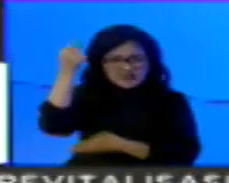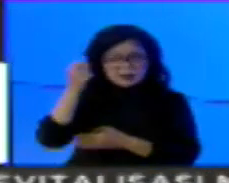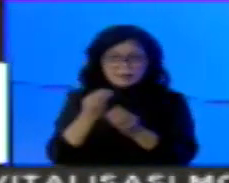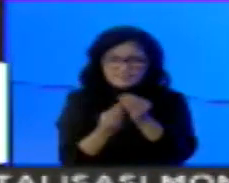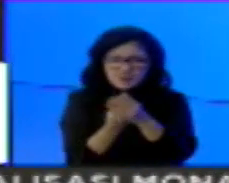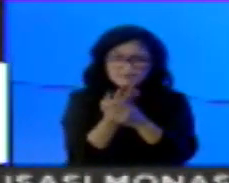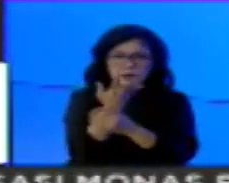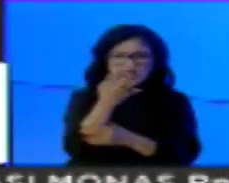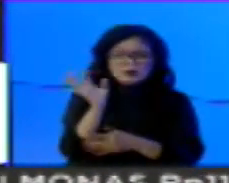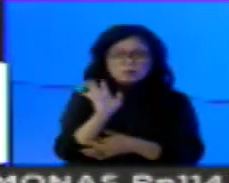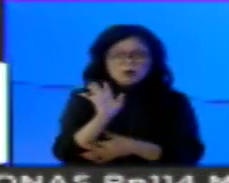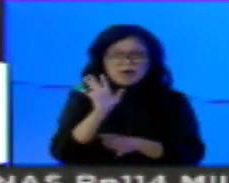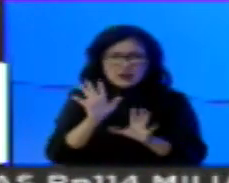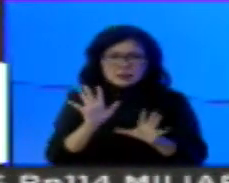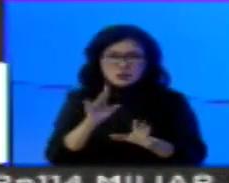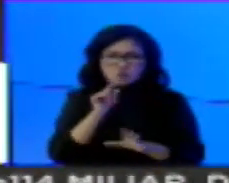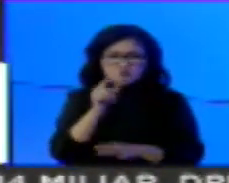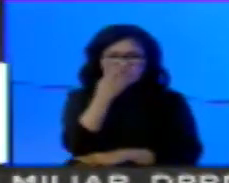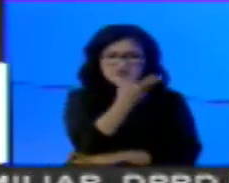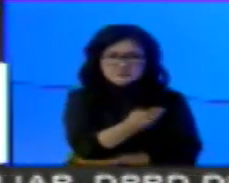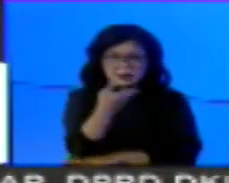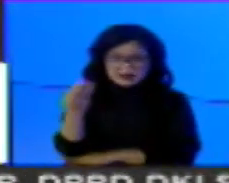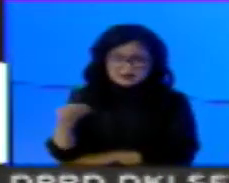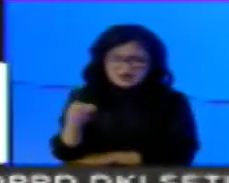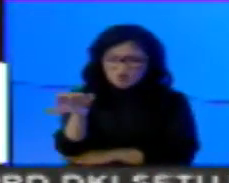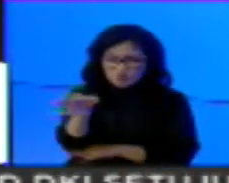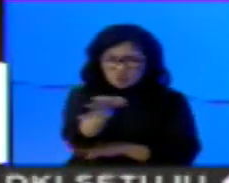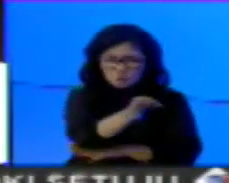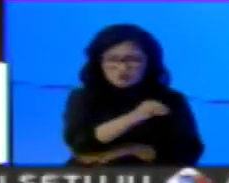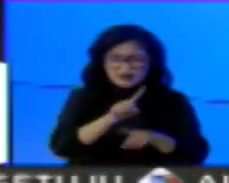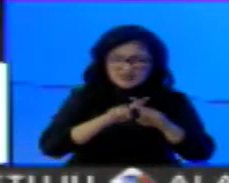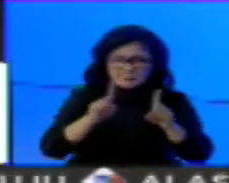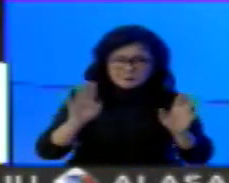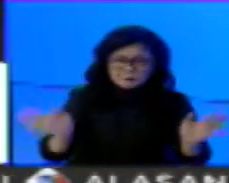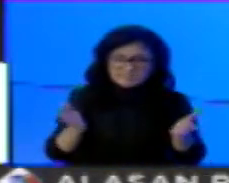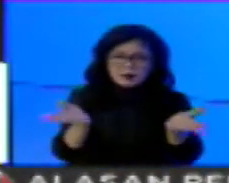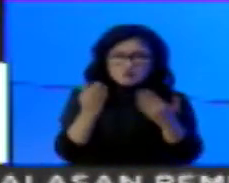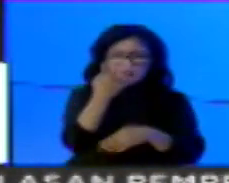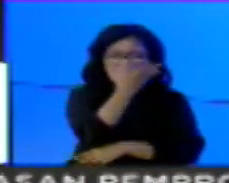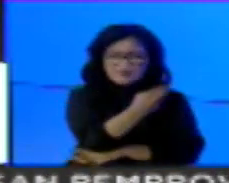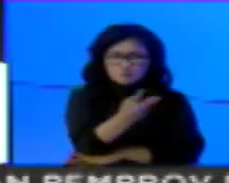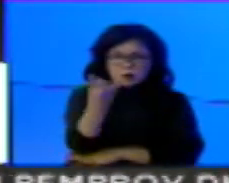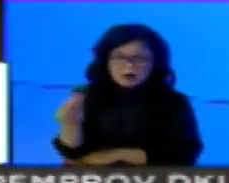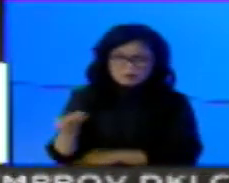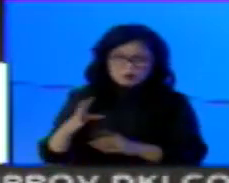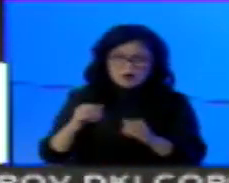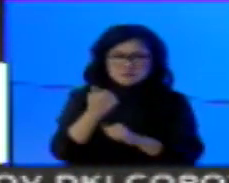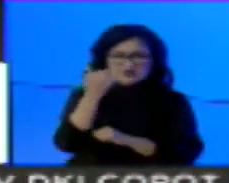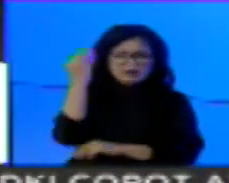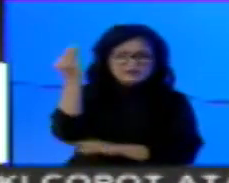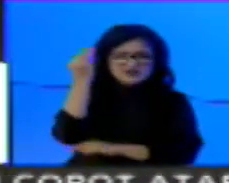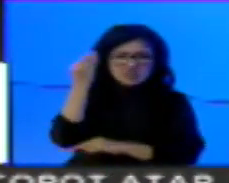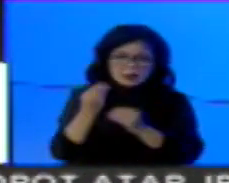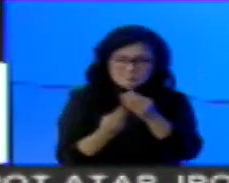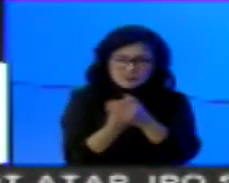di urban area, tapi juga di desa-desa. Ya, sesuai dengan destinasi pariwisata yang kita akan kembangkan.